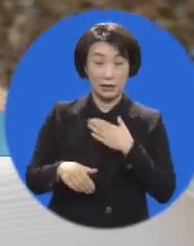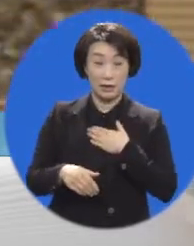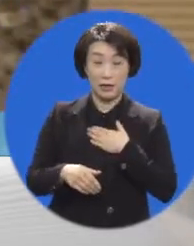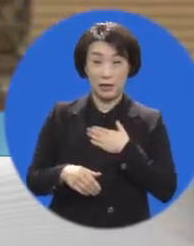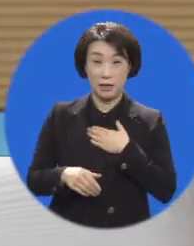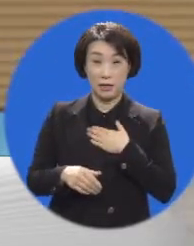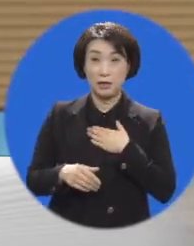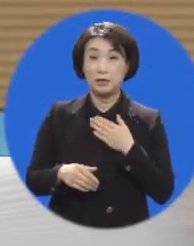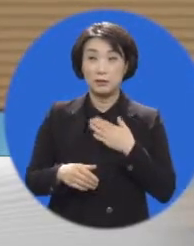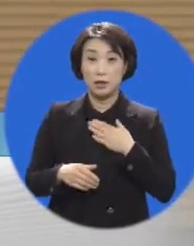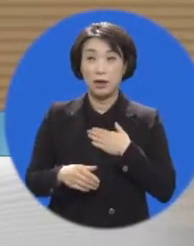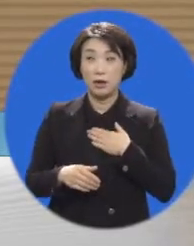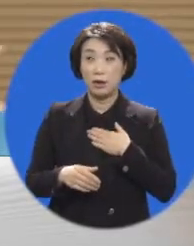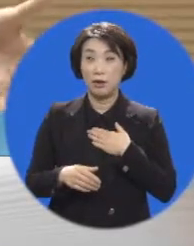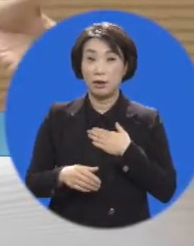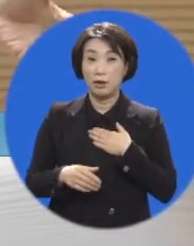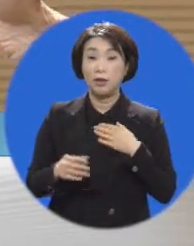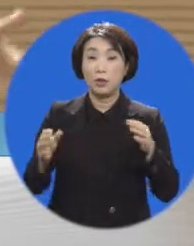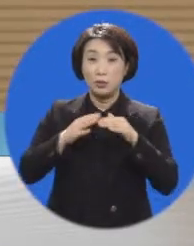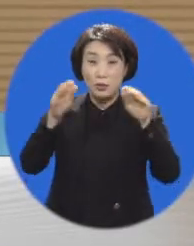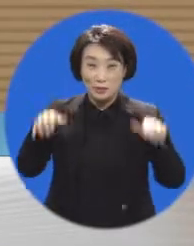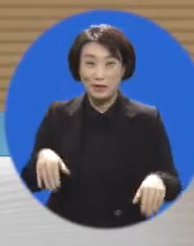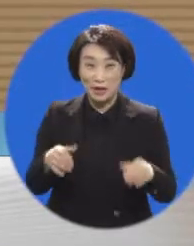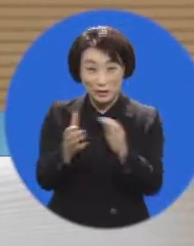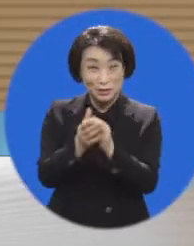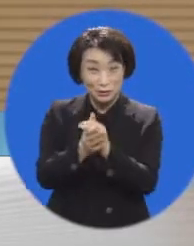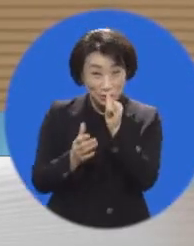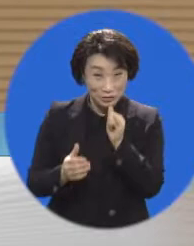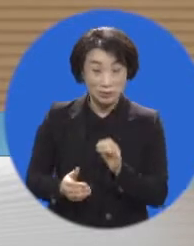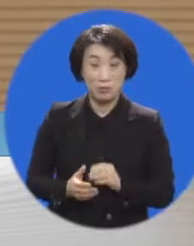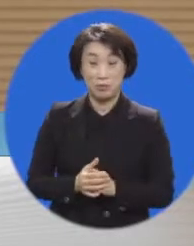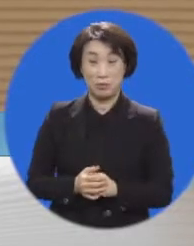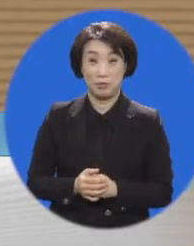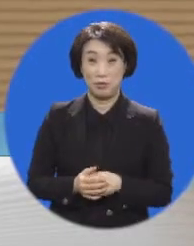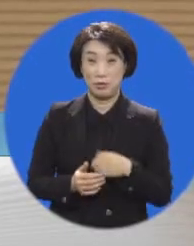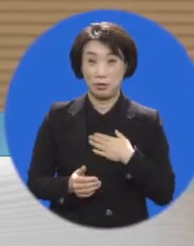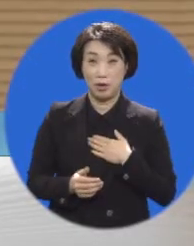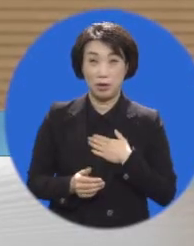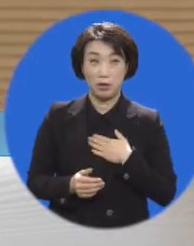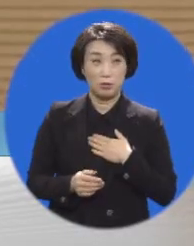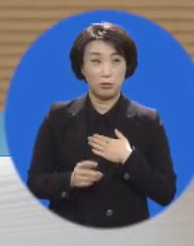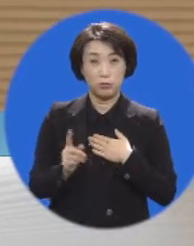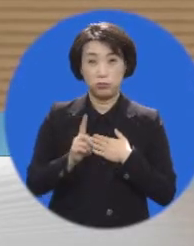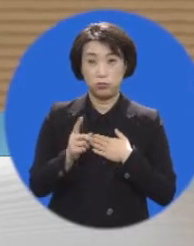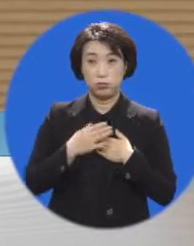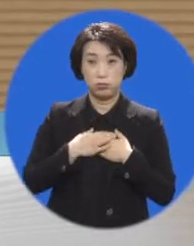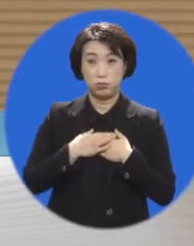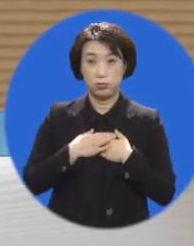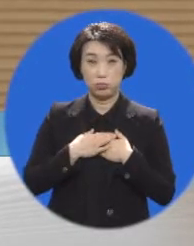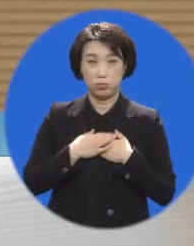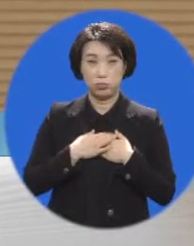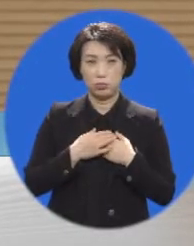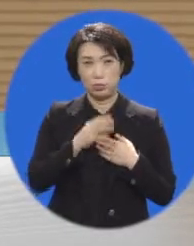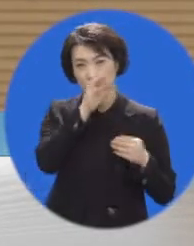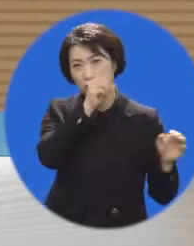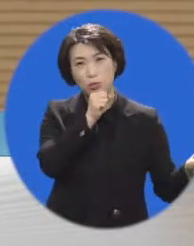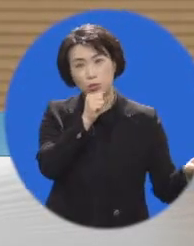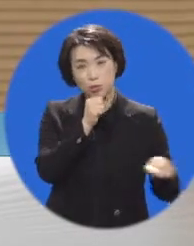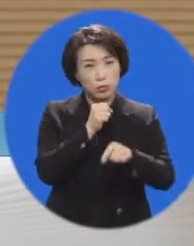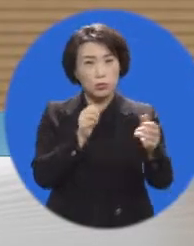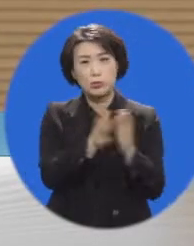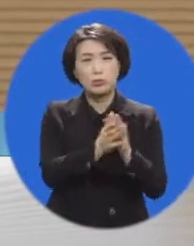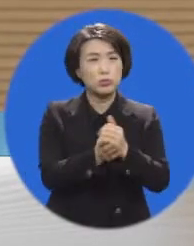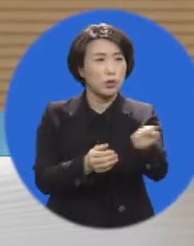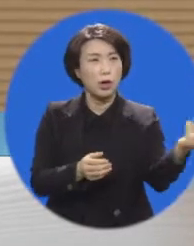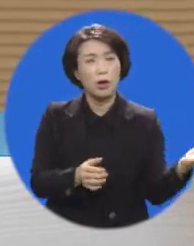같이 다니는 그 동네 아이들도 나를 별로 안 좋아했어요.